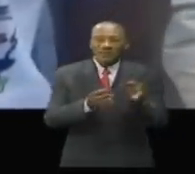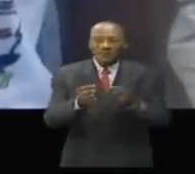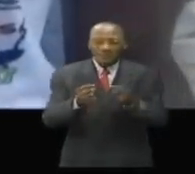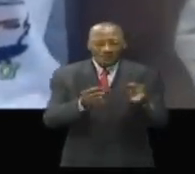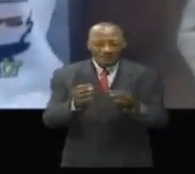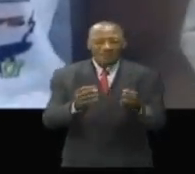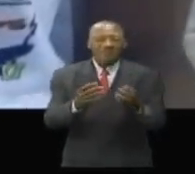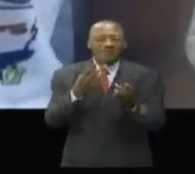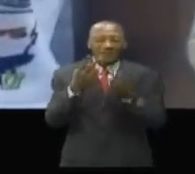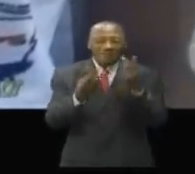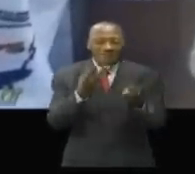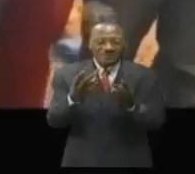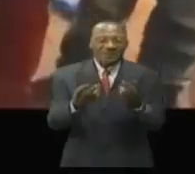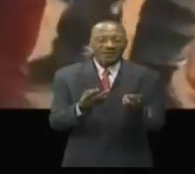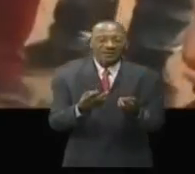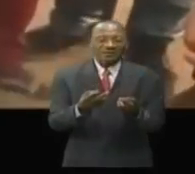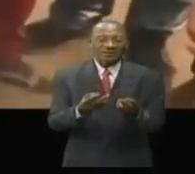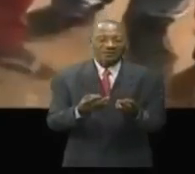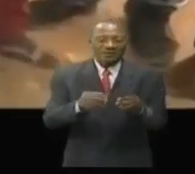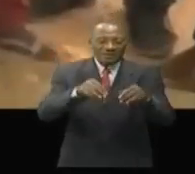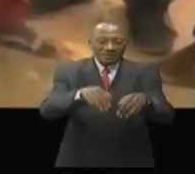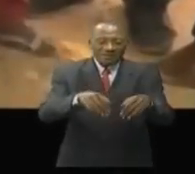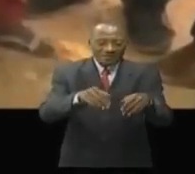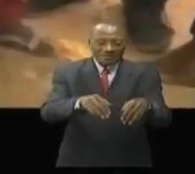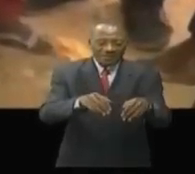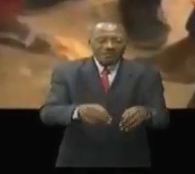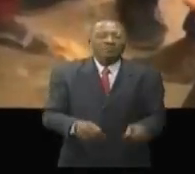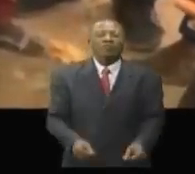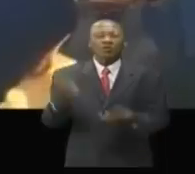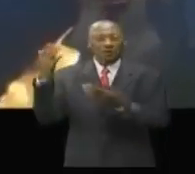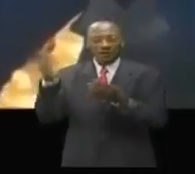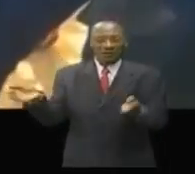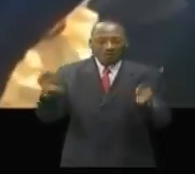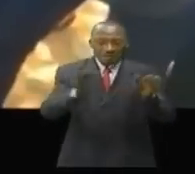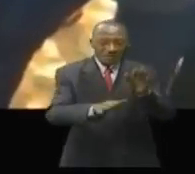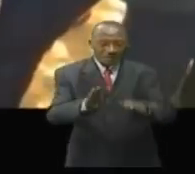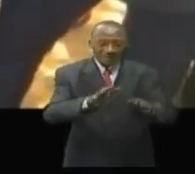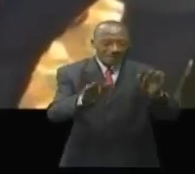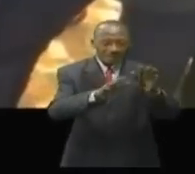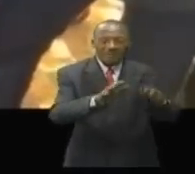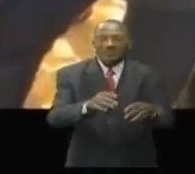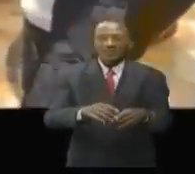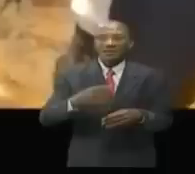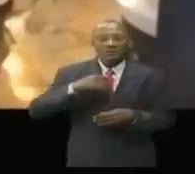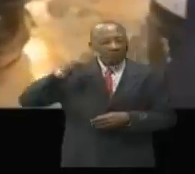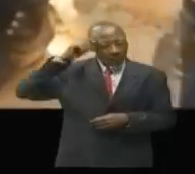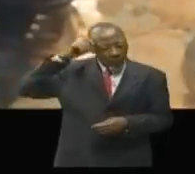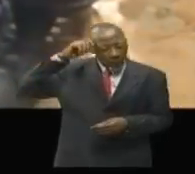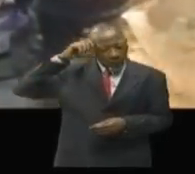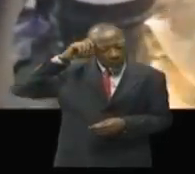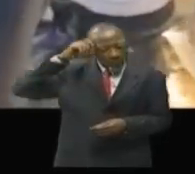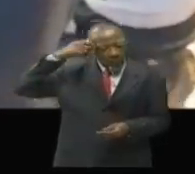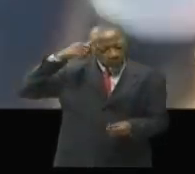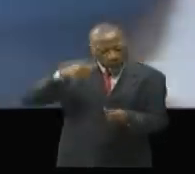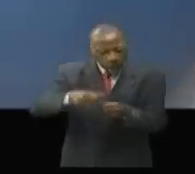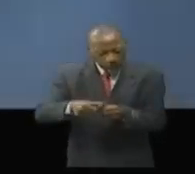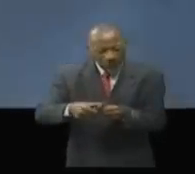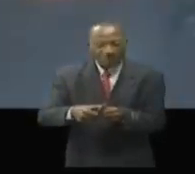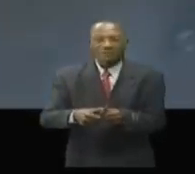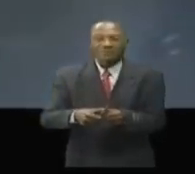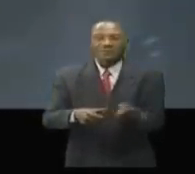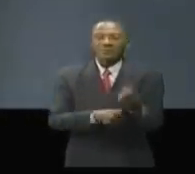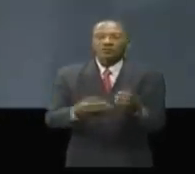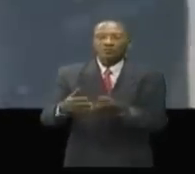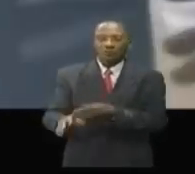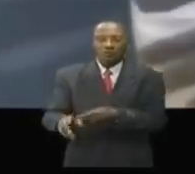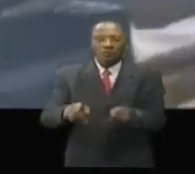plus s'incliner devant la tombe de l'illustre disparu. Une médaille des héros a été déposée afin de reconnaître